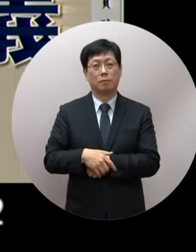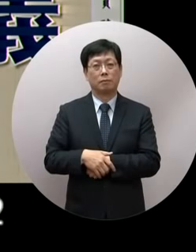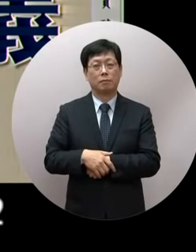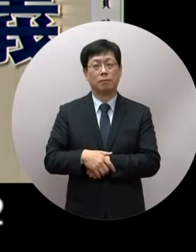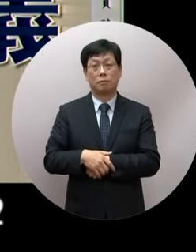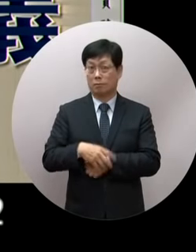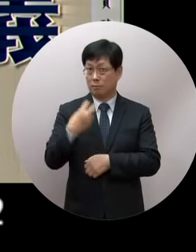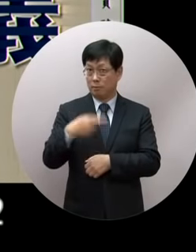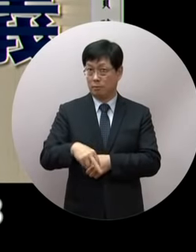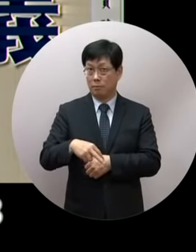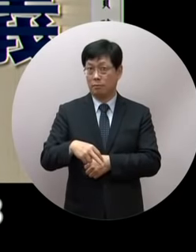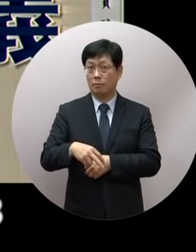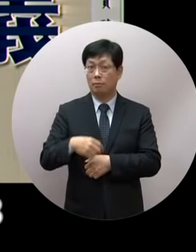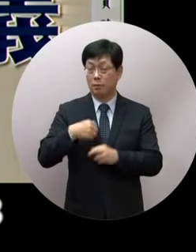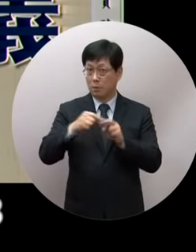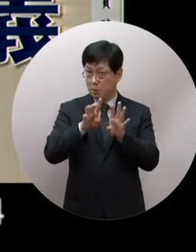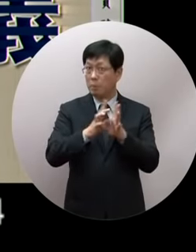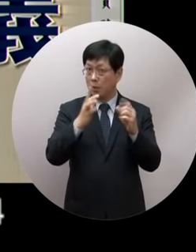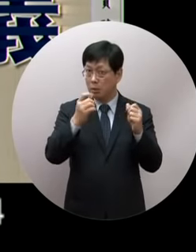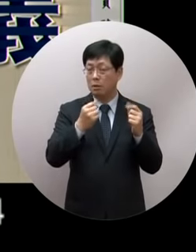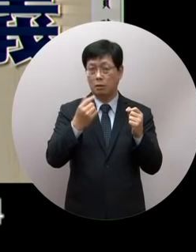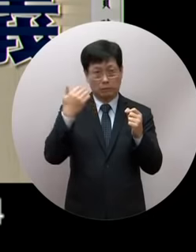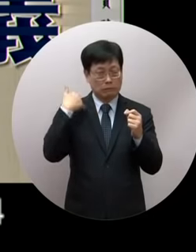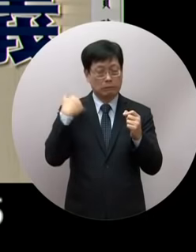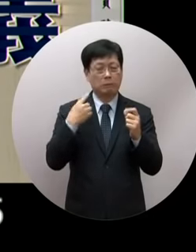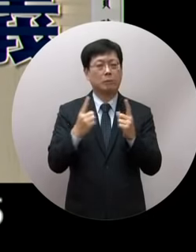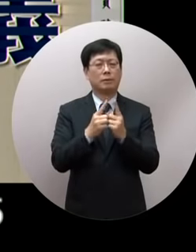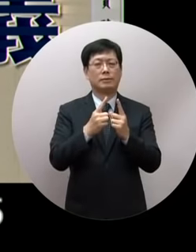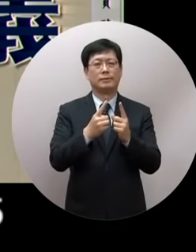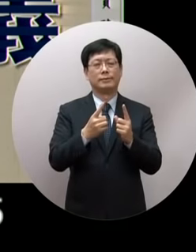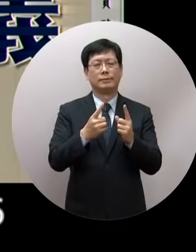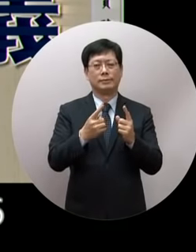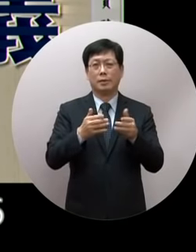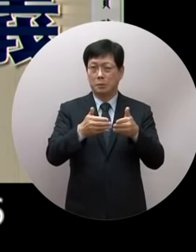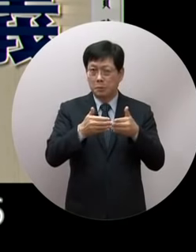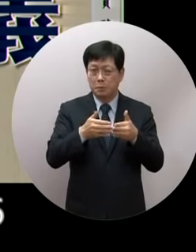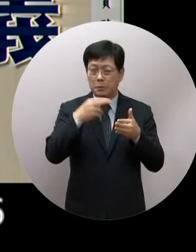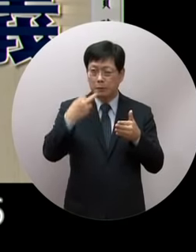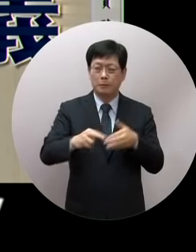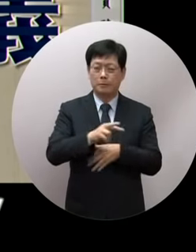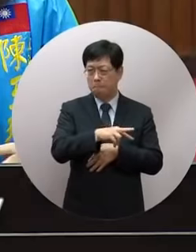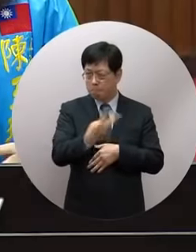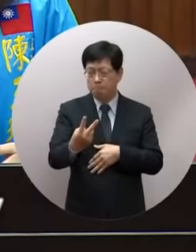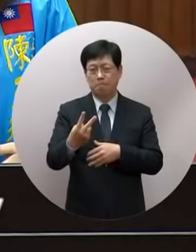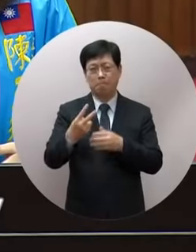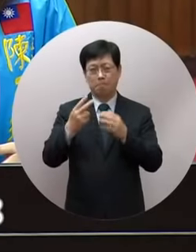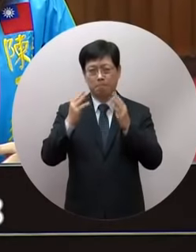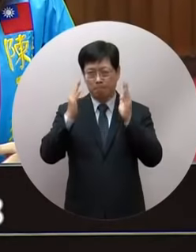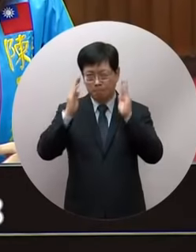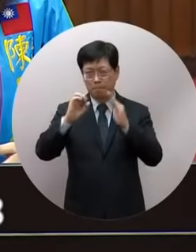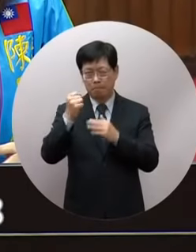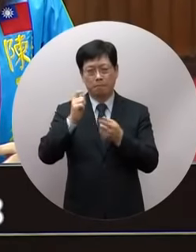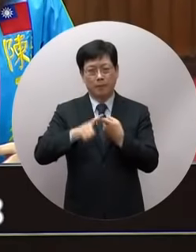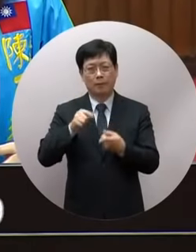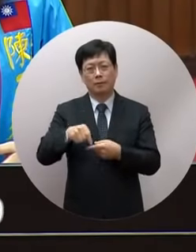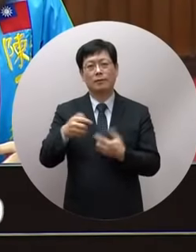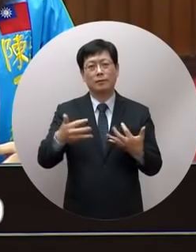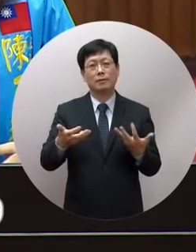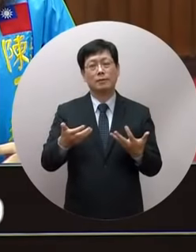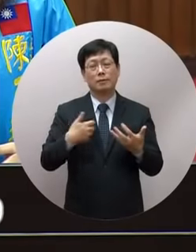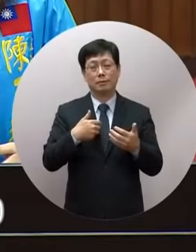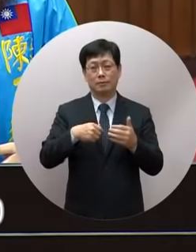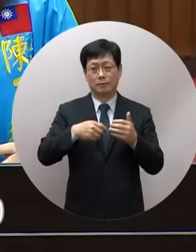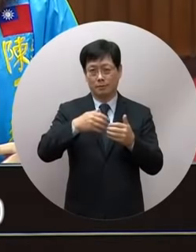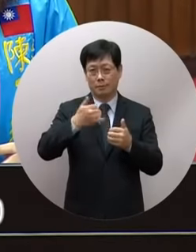哈，事实上我们金门也遭受了很多。就是需要被转型正义的部分，我是不是请这个院